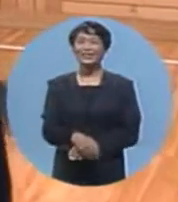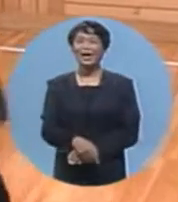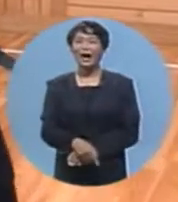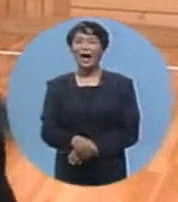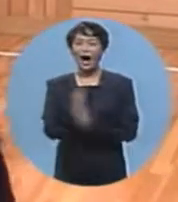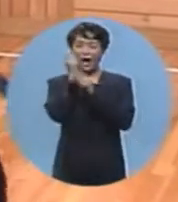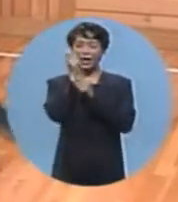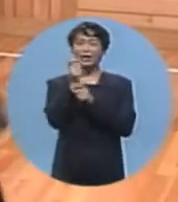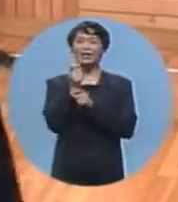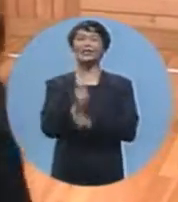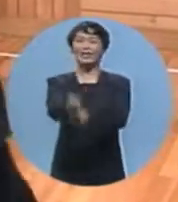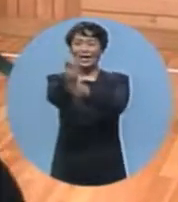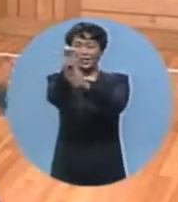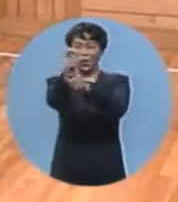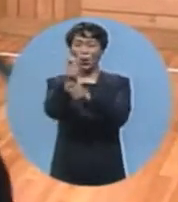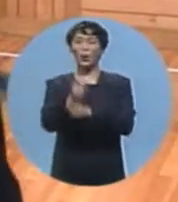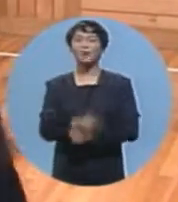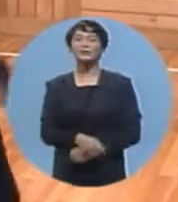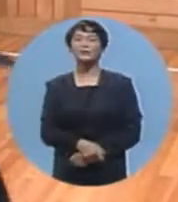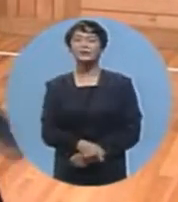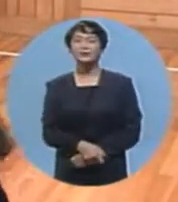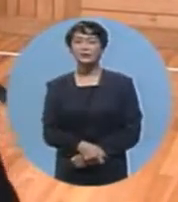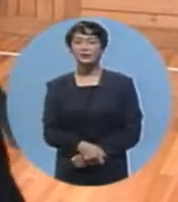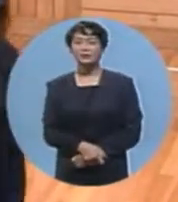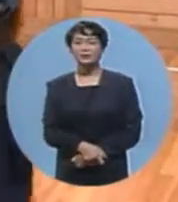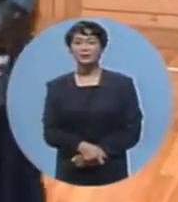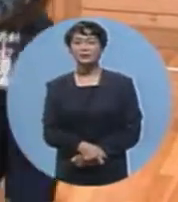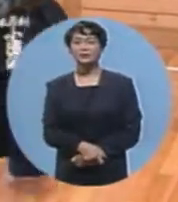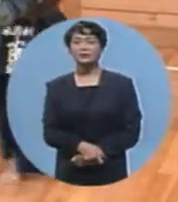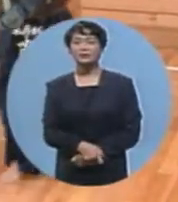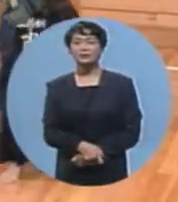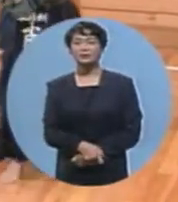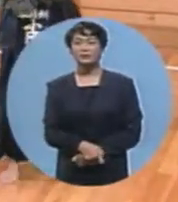ちょっと、あ、剣道か。